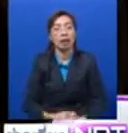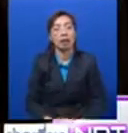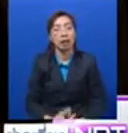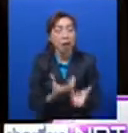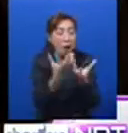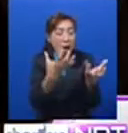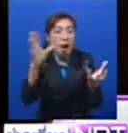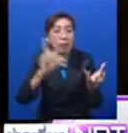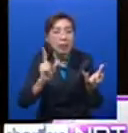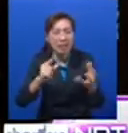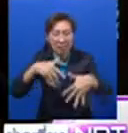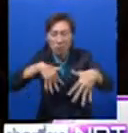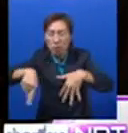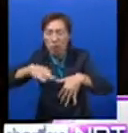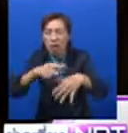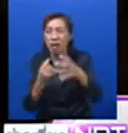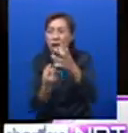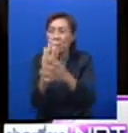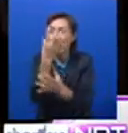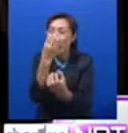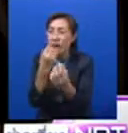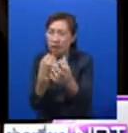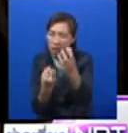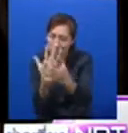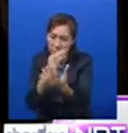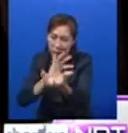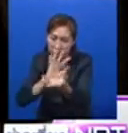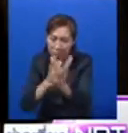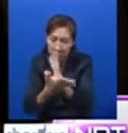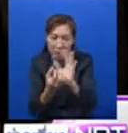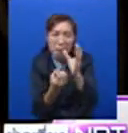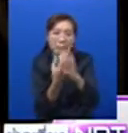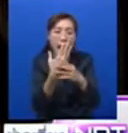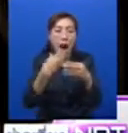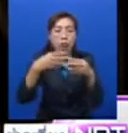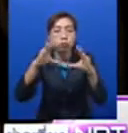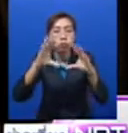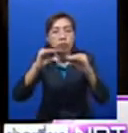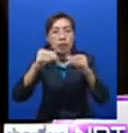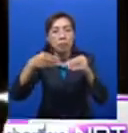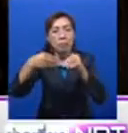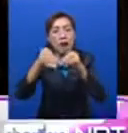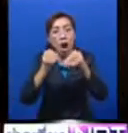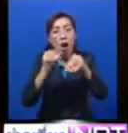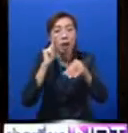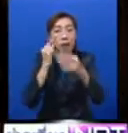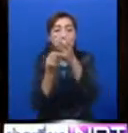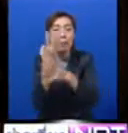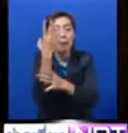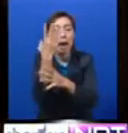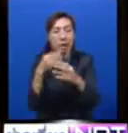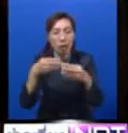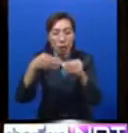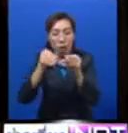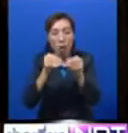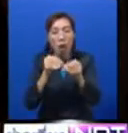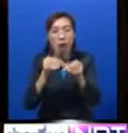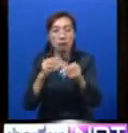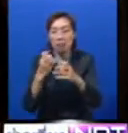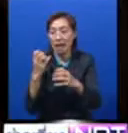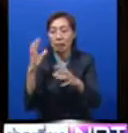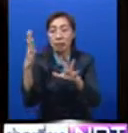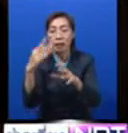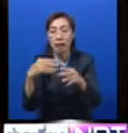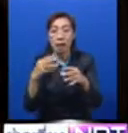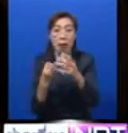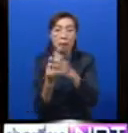คืออยู่ในท้องถิ่นคือไม้ตีนเป็ดนั่นเองเราเอามาแปรรูปเป็นไม้เนื้ออ่อนเนื้อนิ่มนะครับที่ใช้หารไม่ได้แต่ว่าในกลุ่มนี้สาม